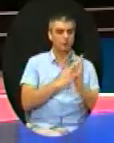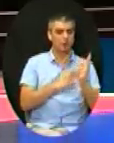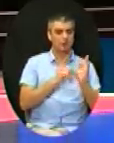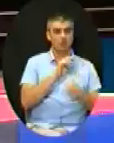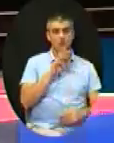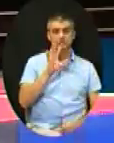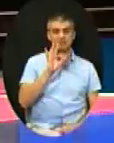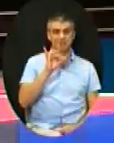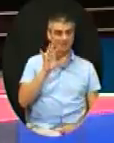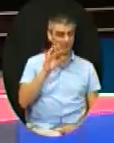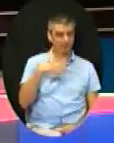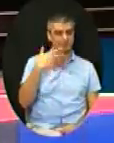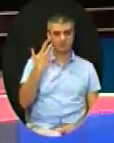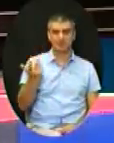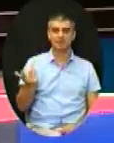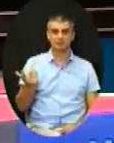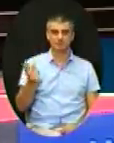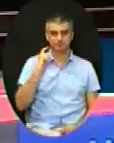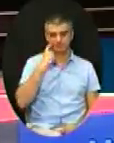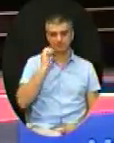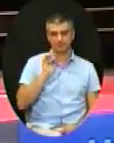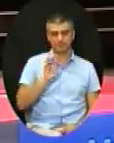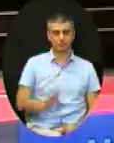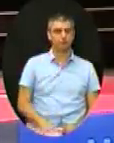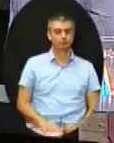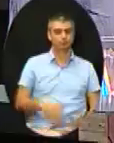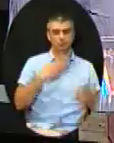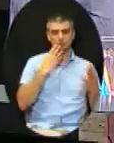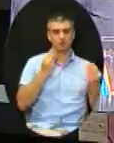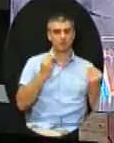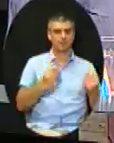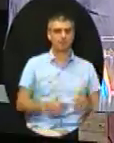של פיפה יהיה משהו... בועז, ארזי, תודה לך, אביחי שורשן, בשרית מיכל, תודה רבה.